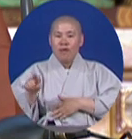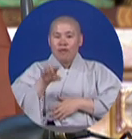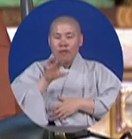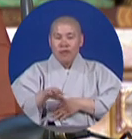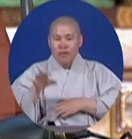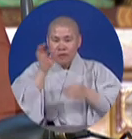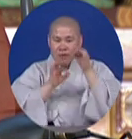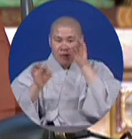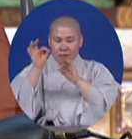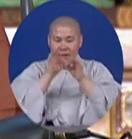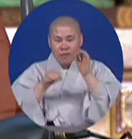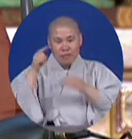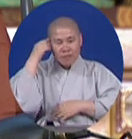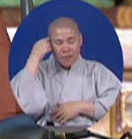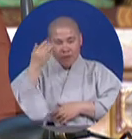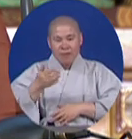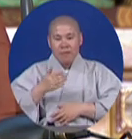그렇게 되면